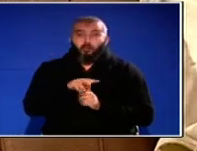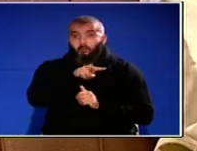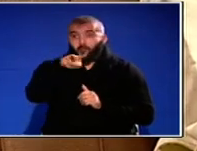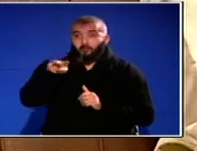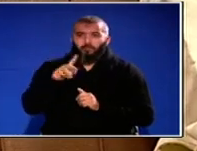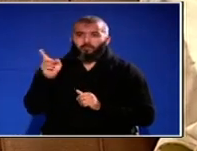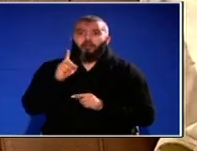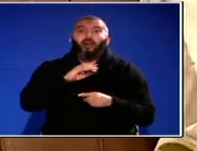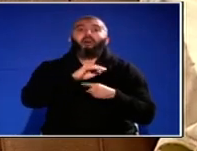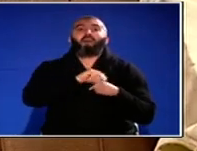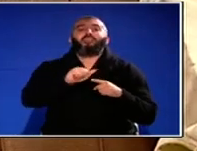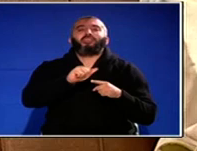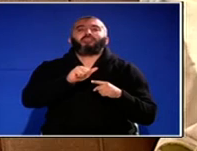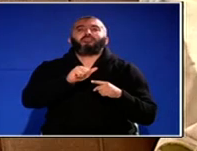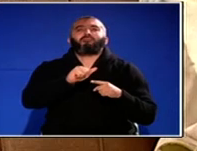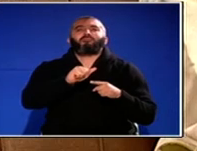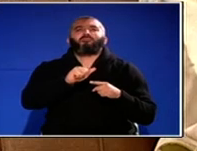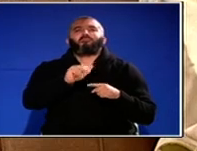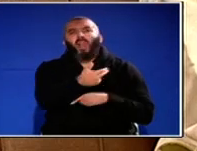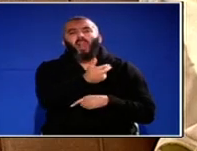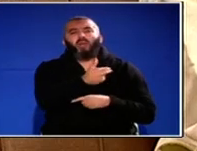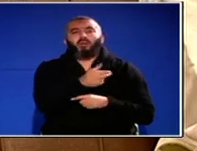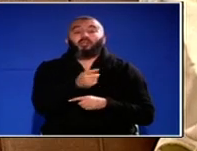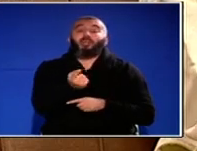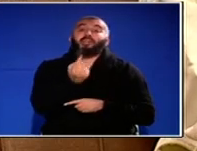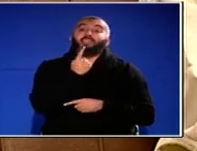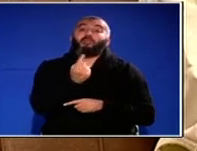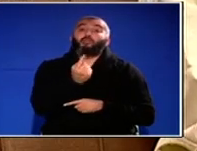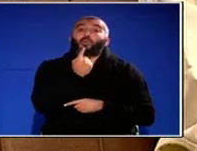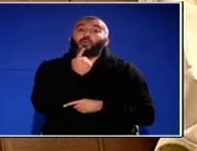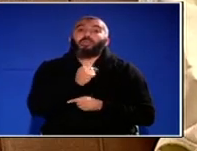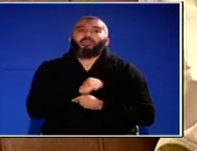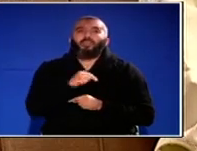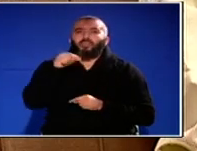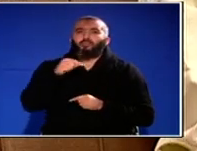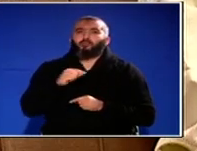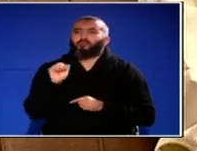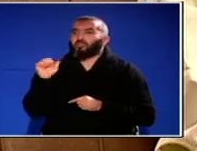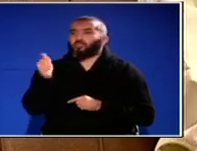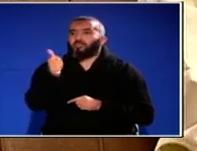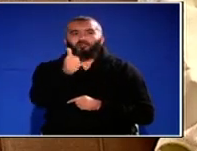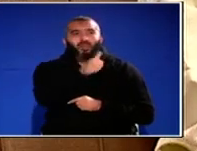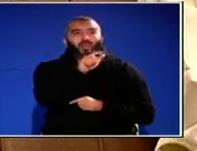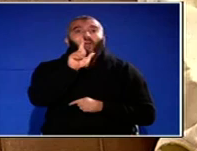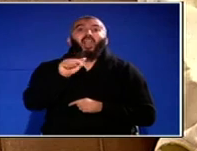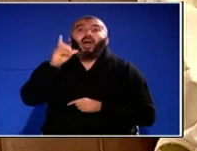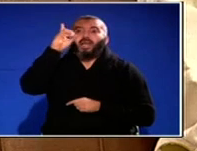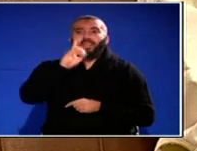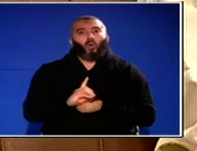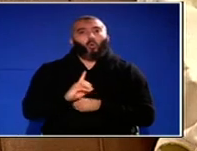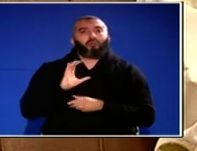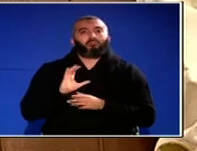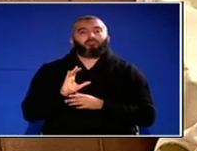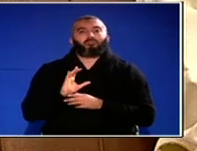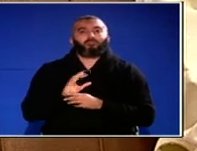أنفسكم، يعني عليكم أن تراعوا حق الغير. ما من شك بأننا نراعي حق الغير في